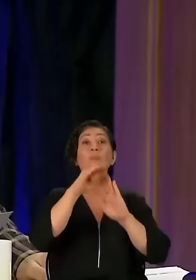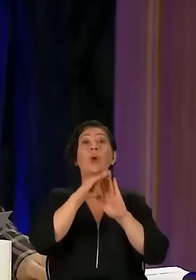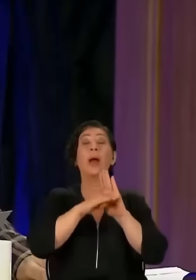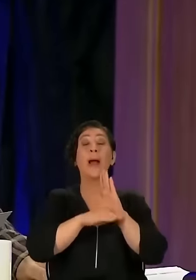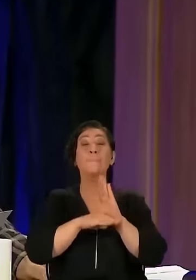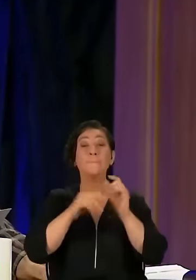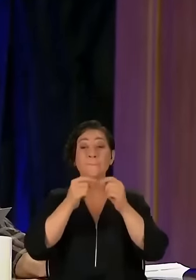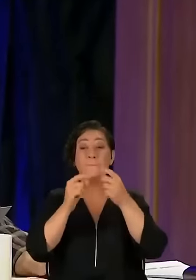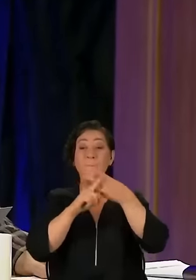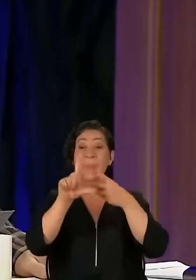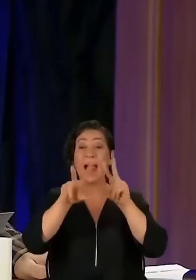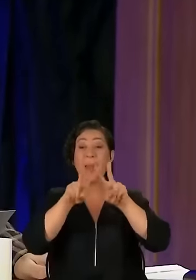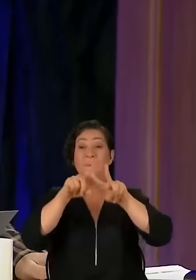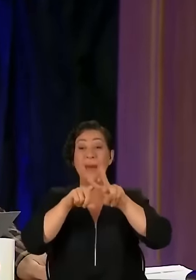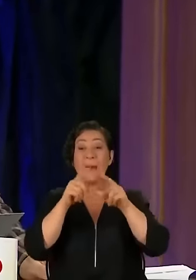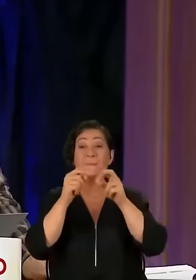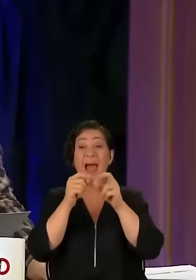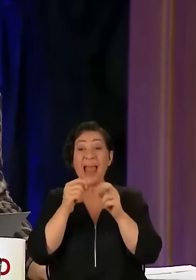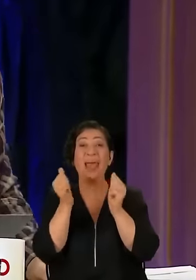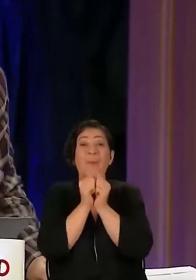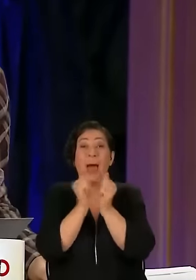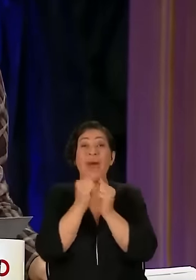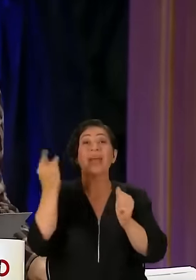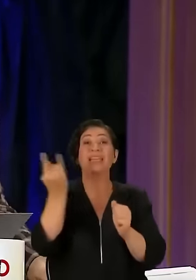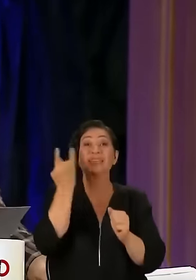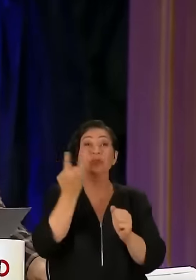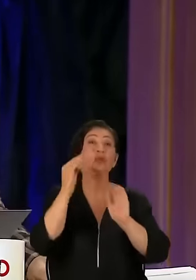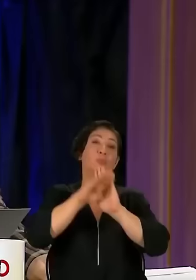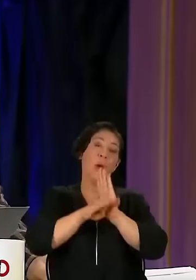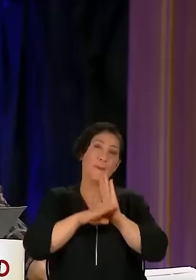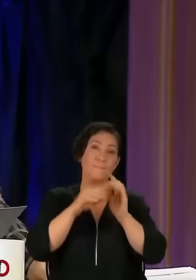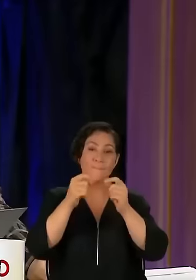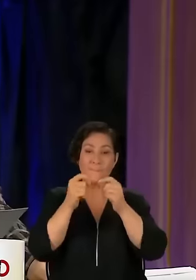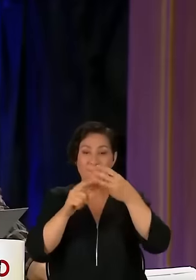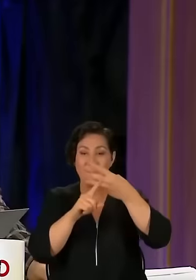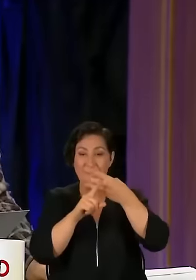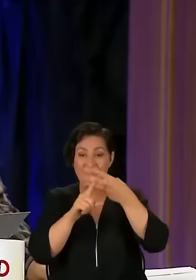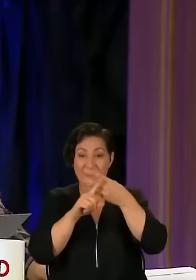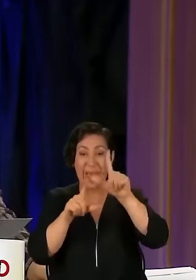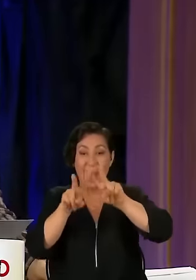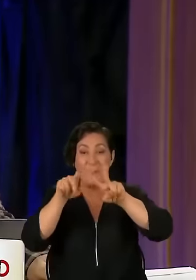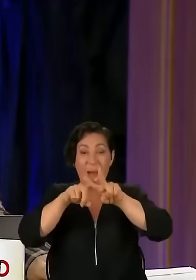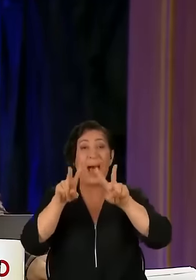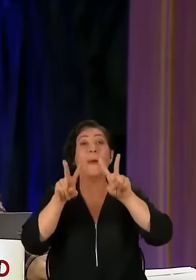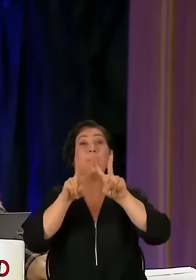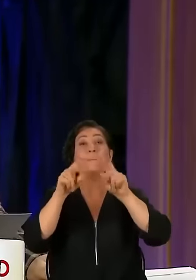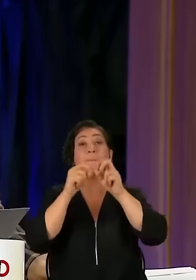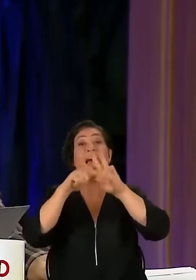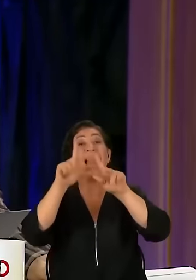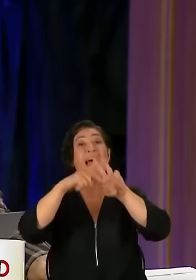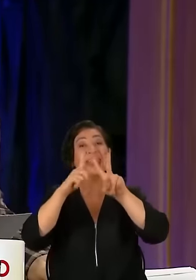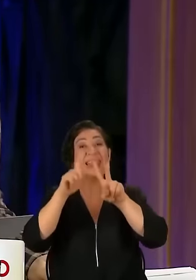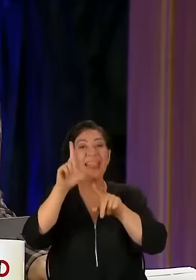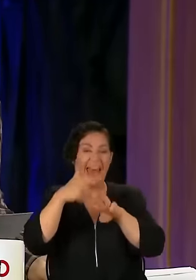program Belma Belen'le Geziyoruz isimli program. Belma Belen'le Geziyoruz. Tabii ne